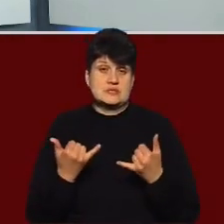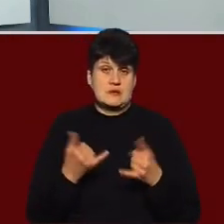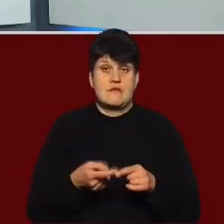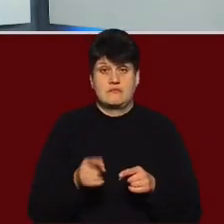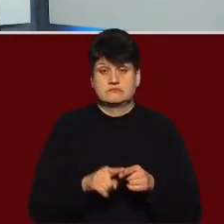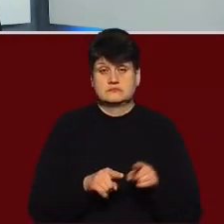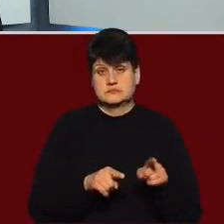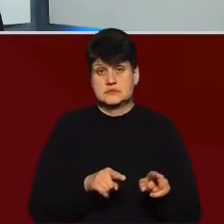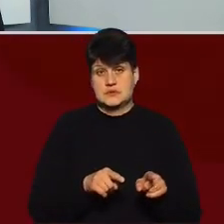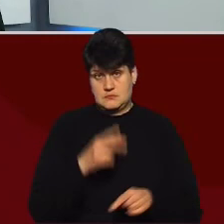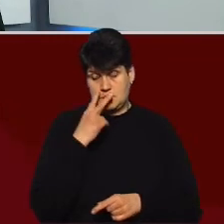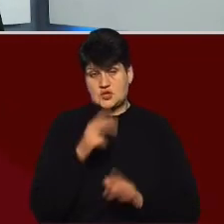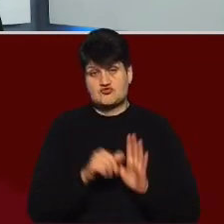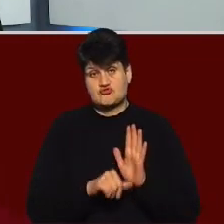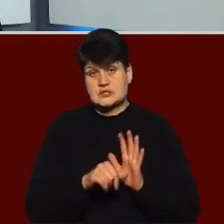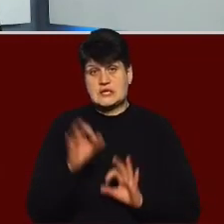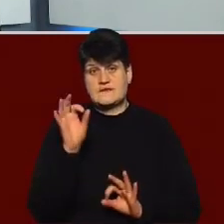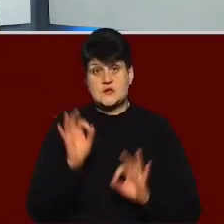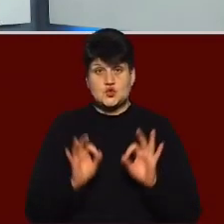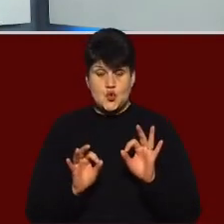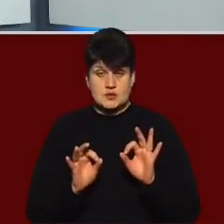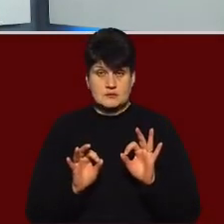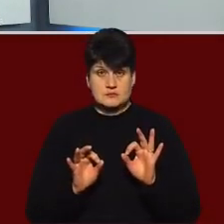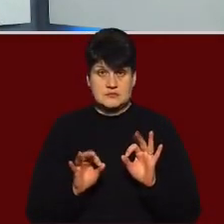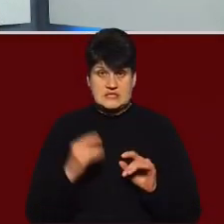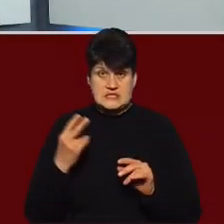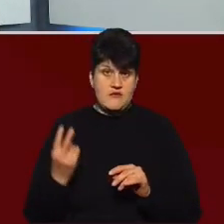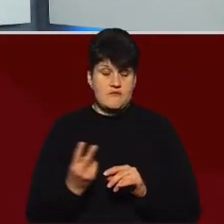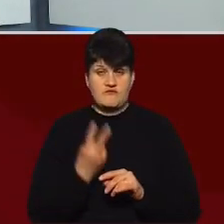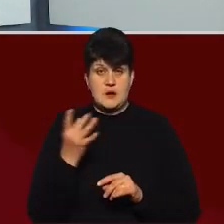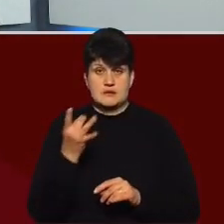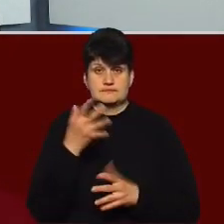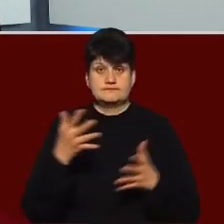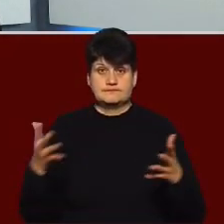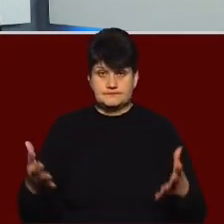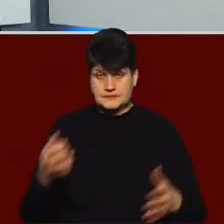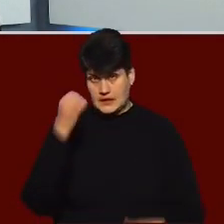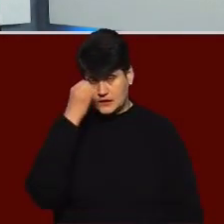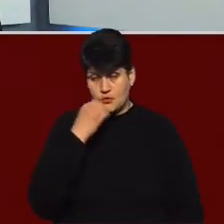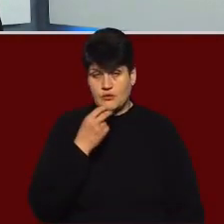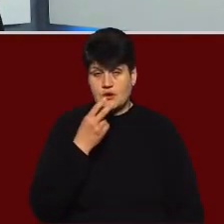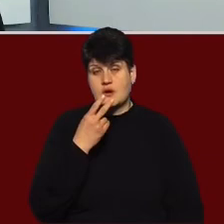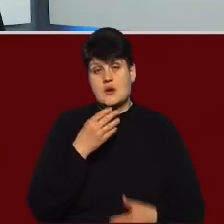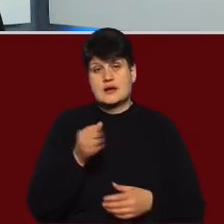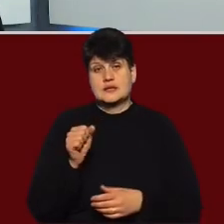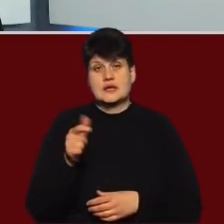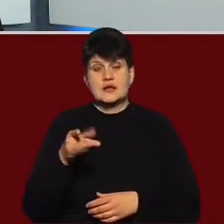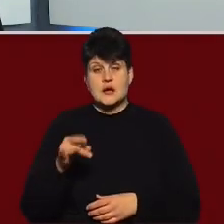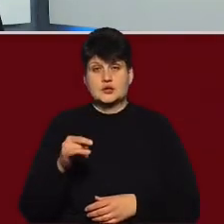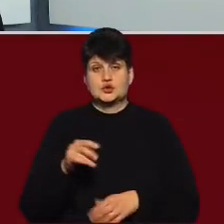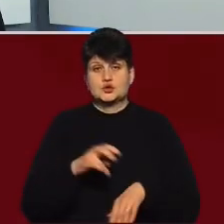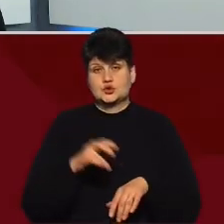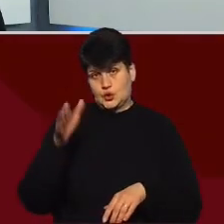як бачимо, 60%, тобто подвоїлись. Я вам дякую. Андрій Гірняк, доктор психологічних наук, член